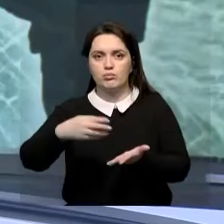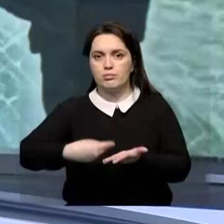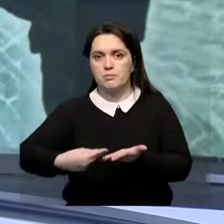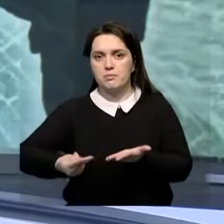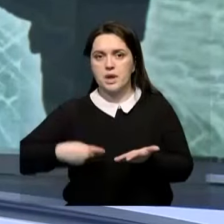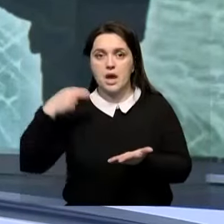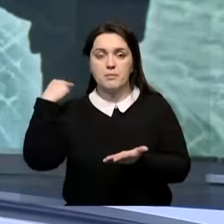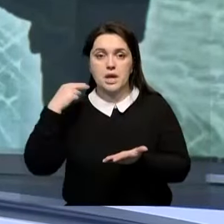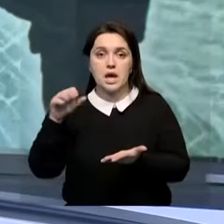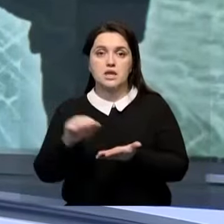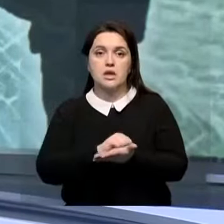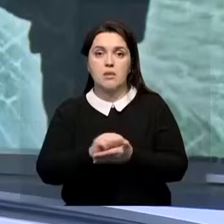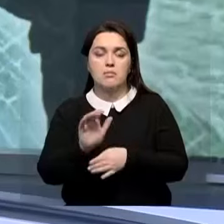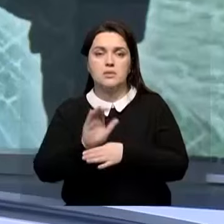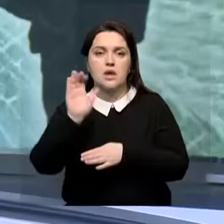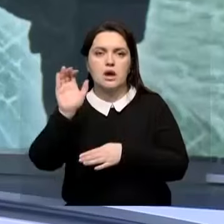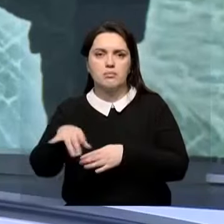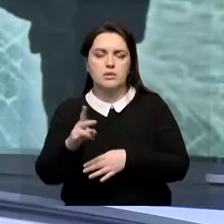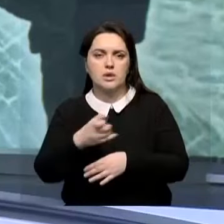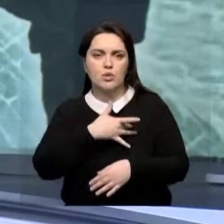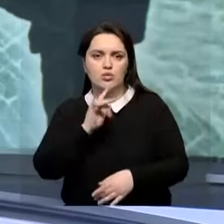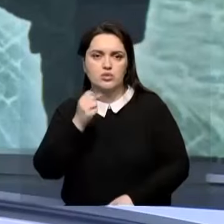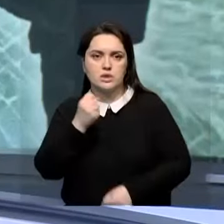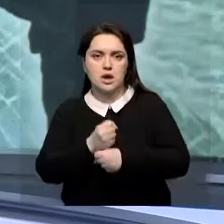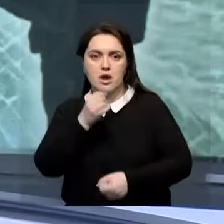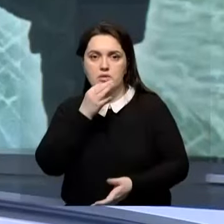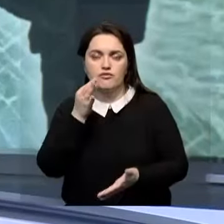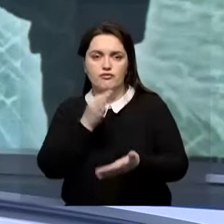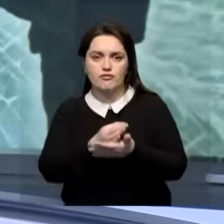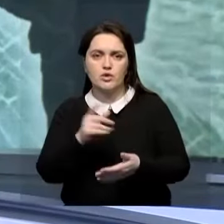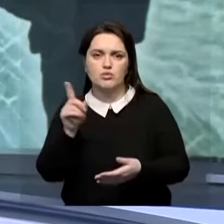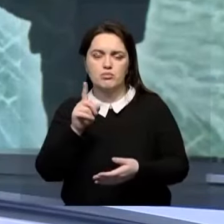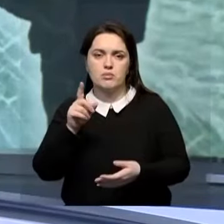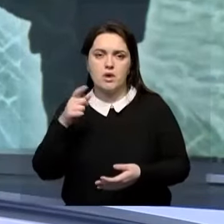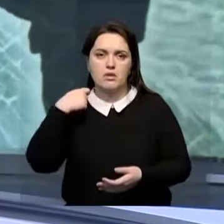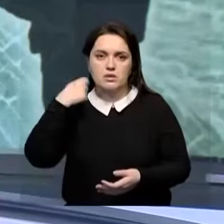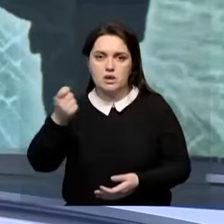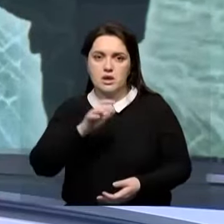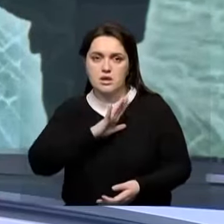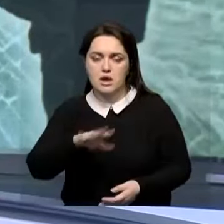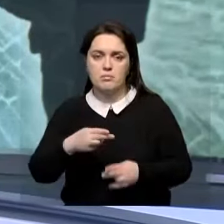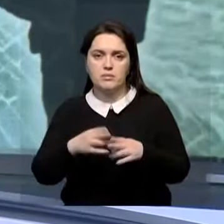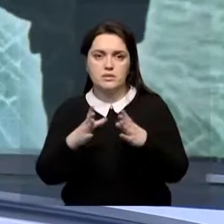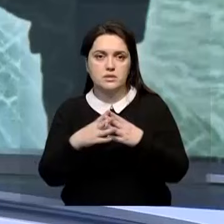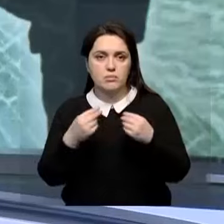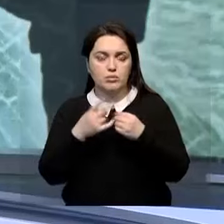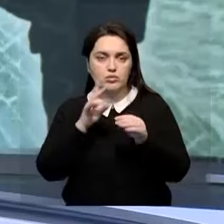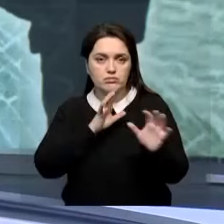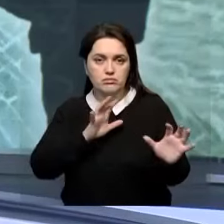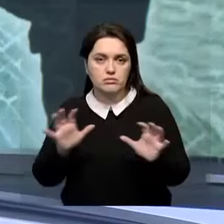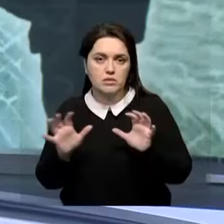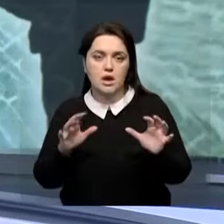подписи президента. Документ направлен на ужесточение ответственности, профилактику суицидов, укрепление института семьи